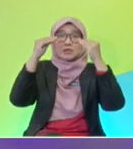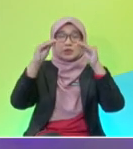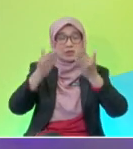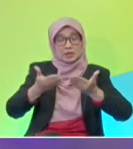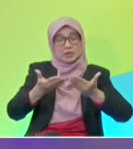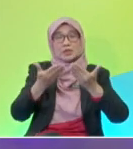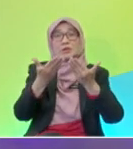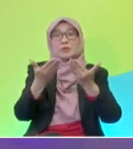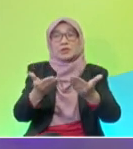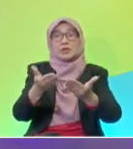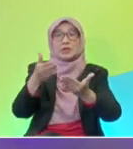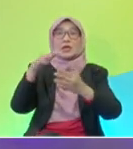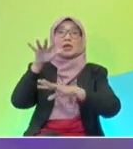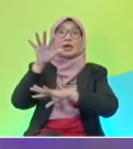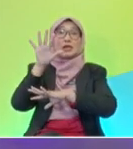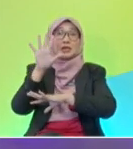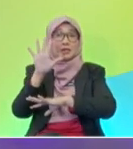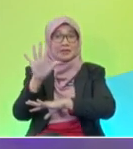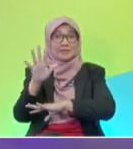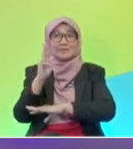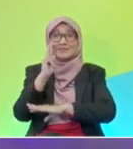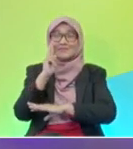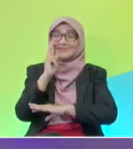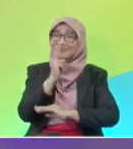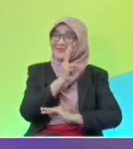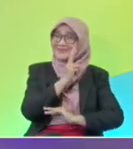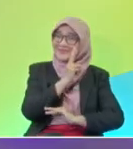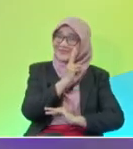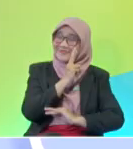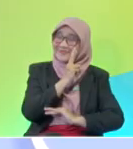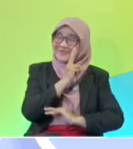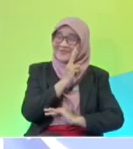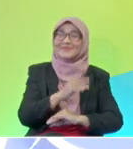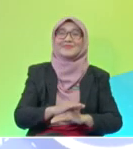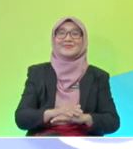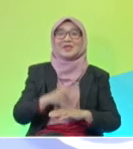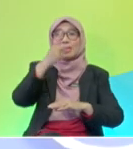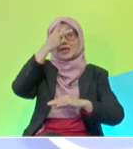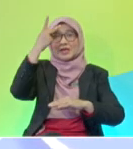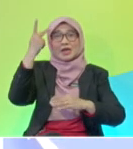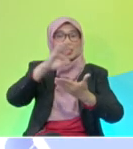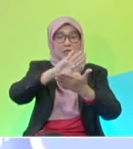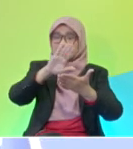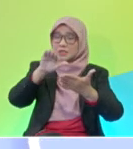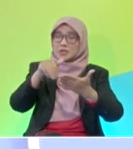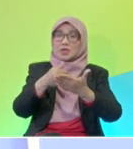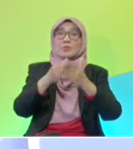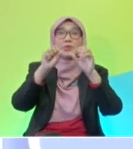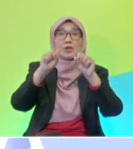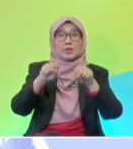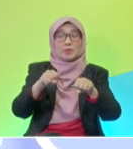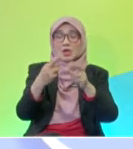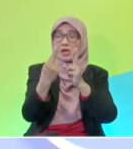er lima lima kuntung bunga mawar di atas semua respons yang murid berikan terhadap